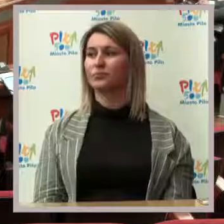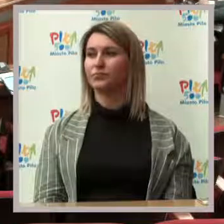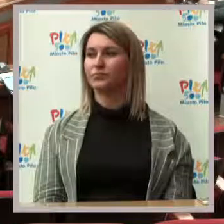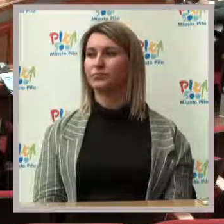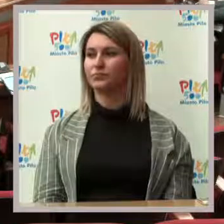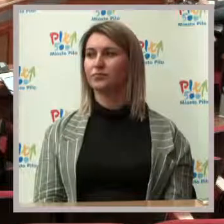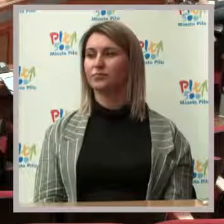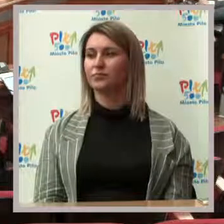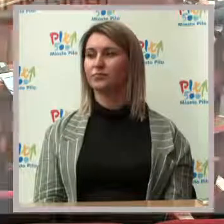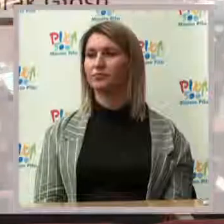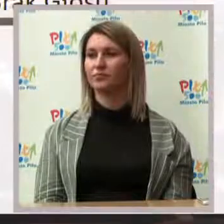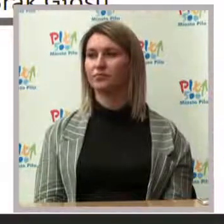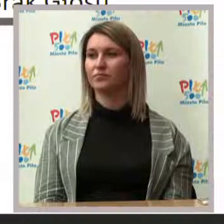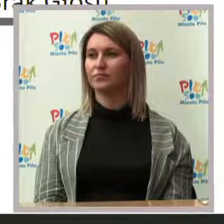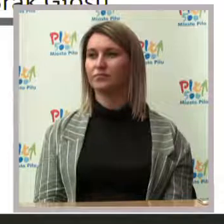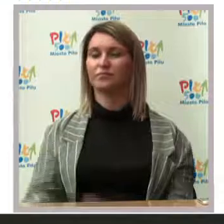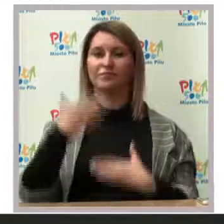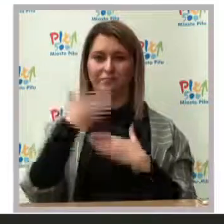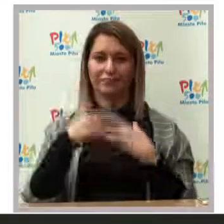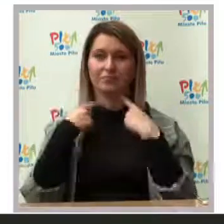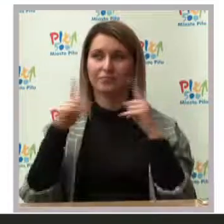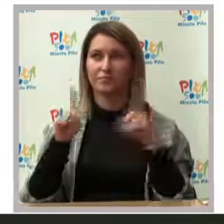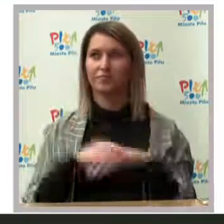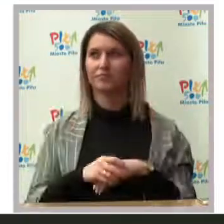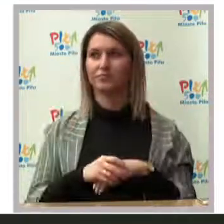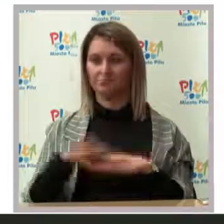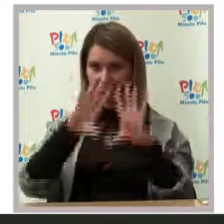Dziękuję. Kończę głosowanie.